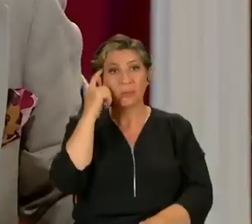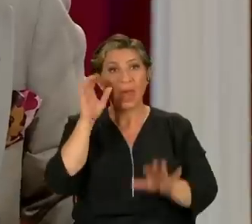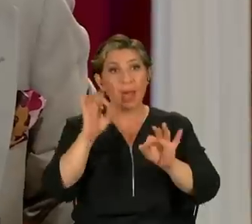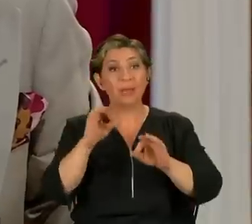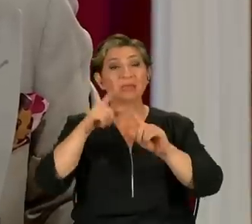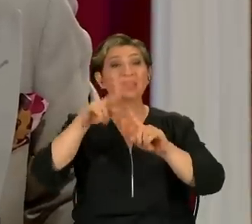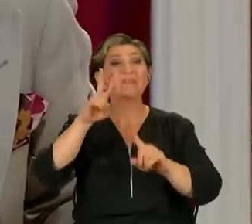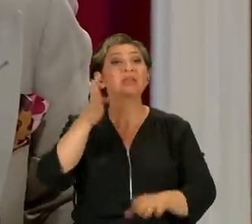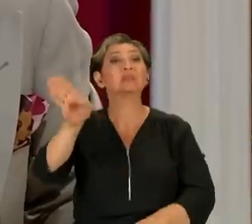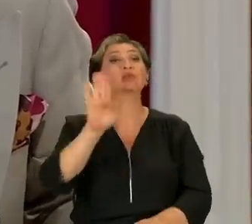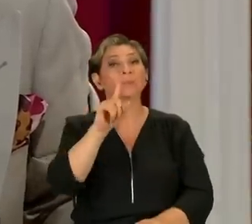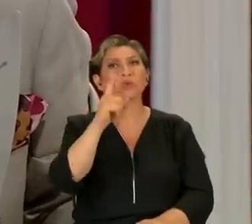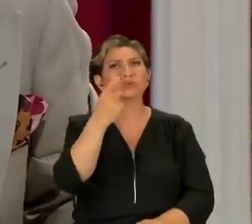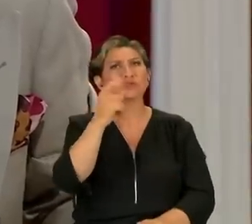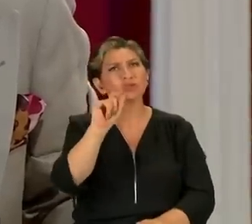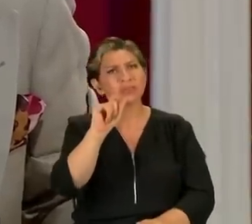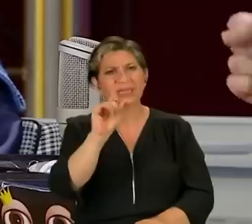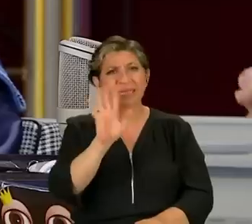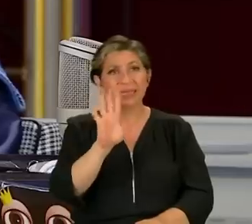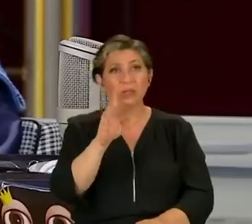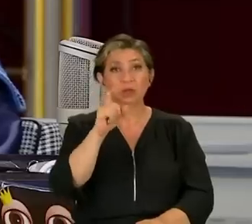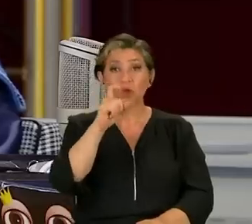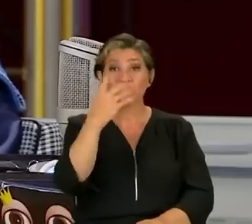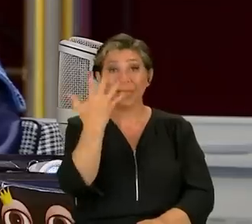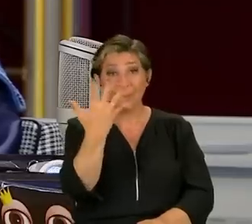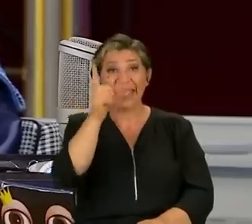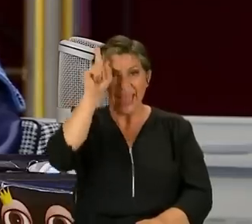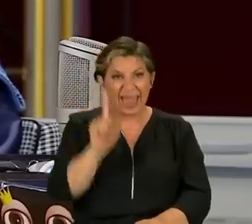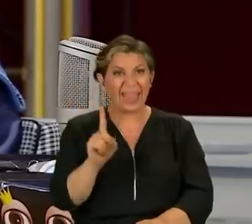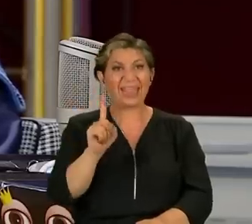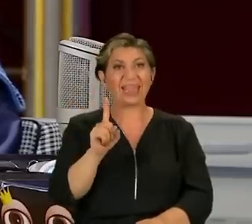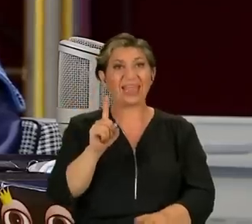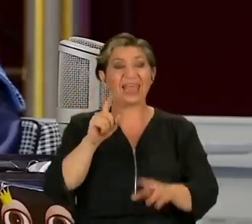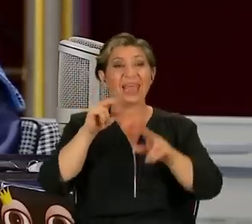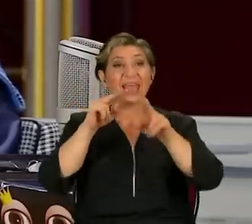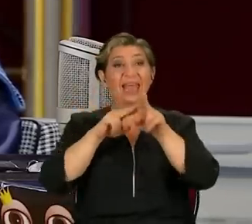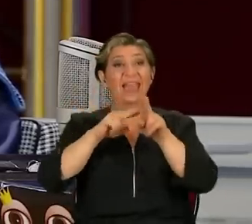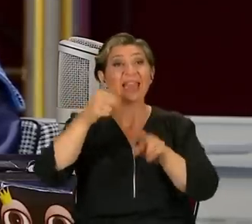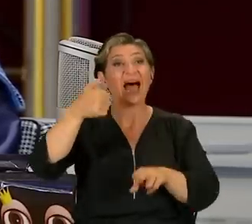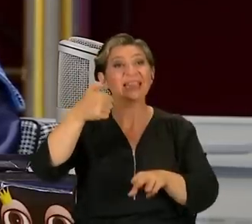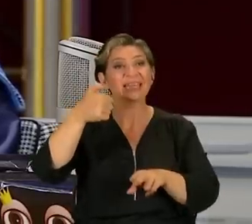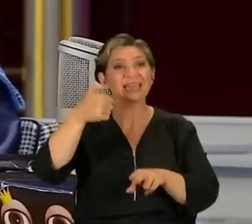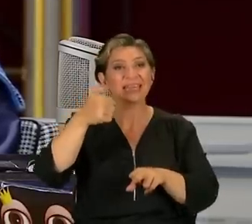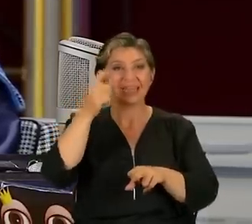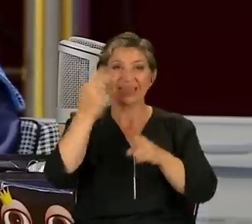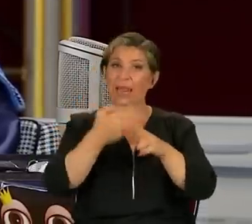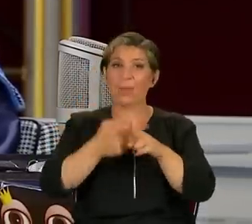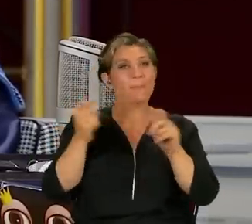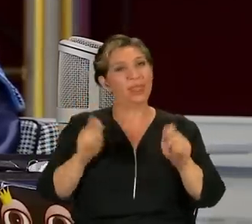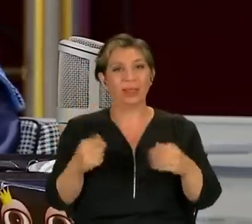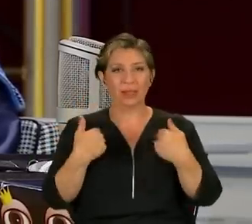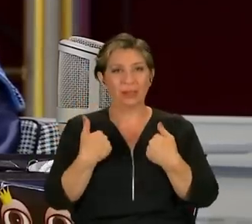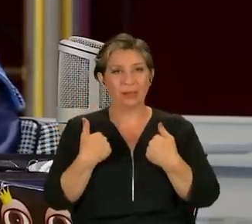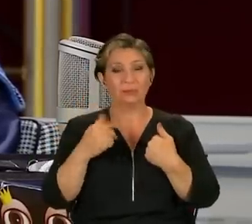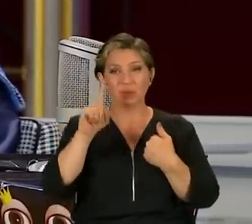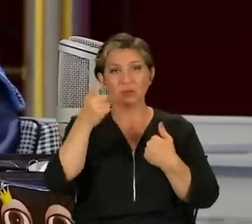hemen televizyona çıkmıyordun o 90'ların başında falan çıktın. 95'te ilk Kanal 6'da ilk denemeyi yaptım.